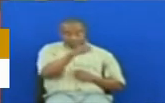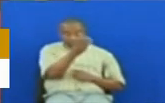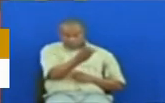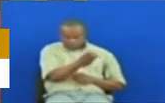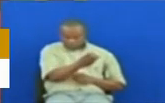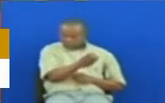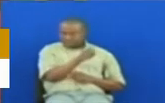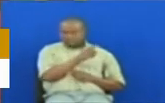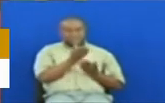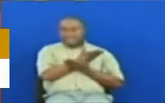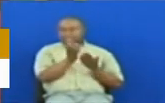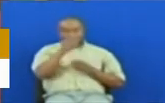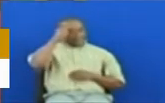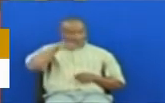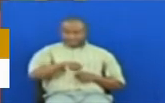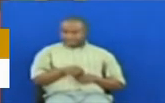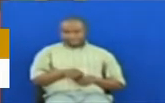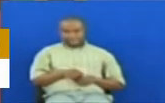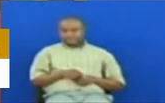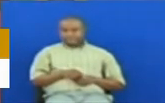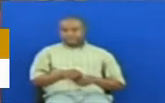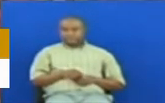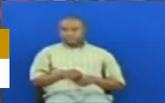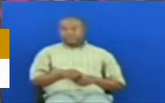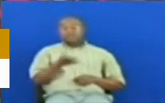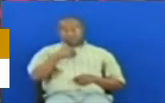sense. Nisema nichangia hoja yake.